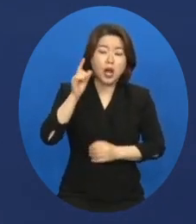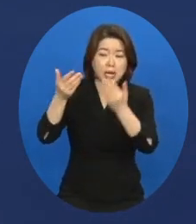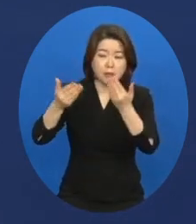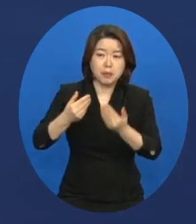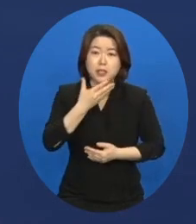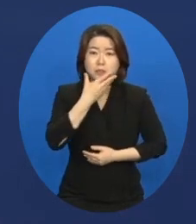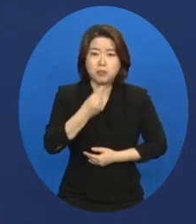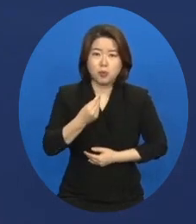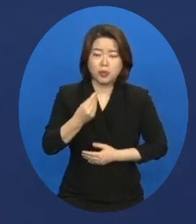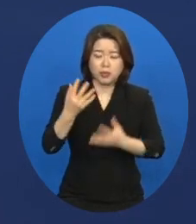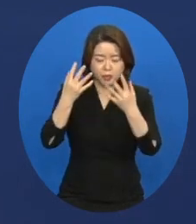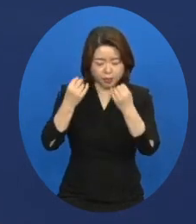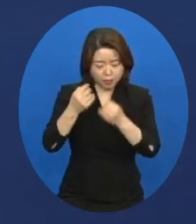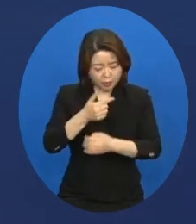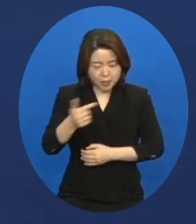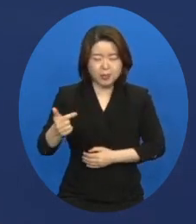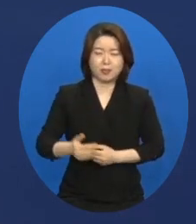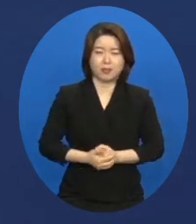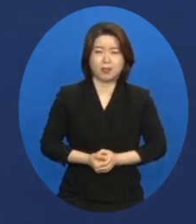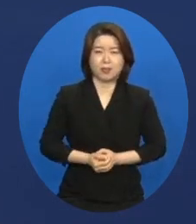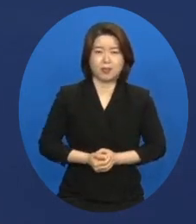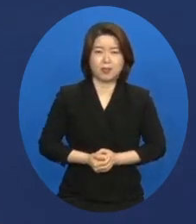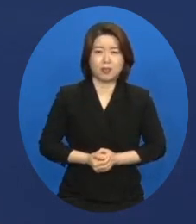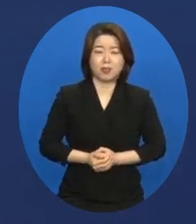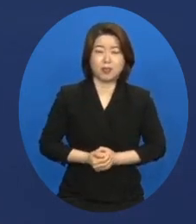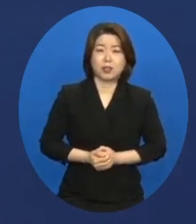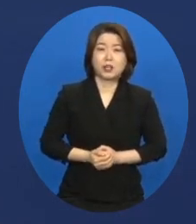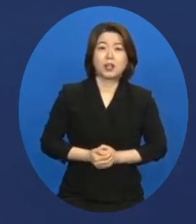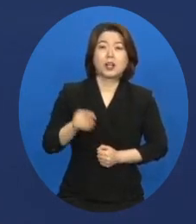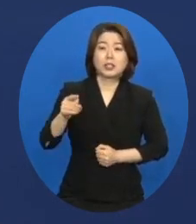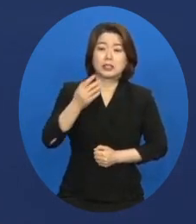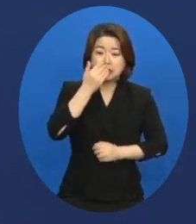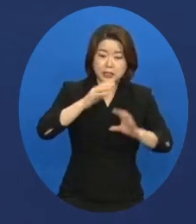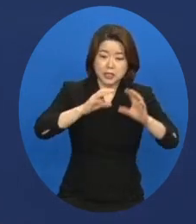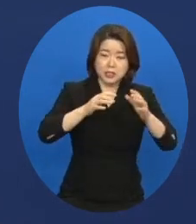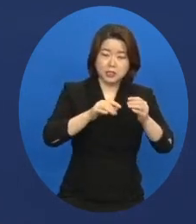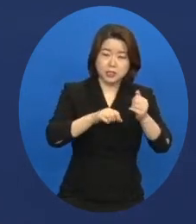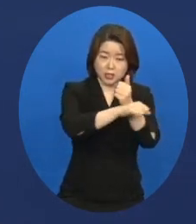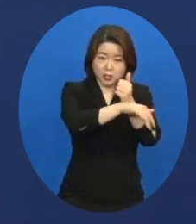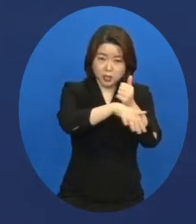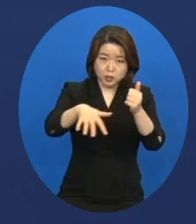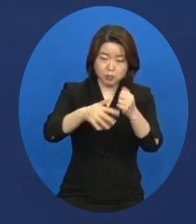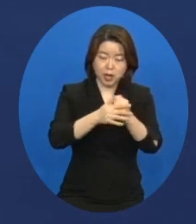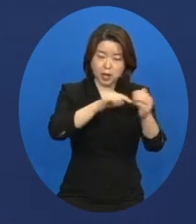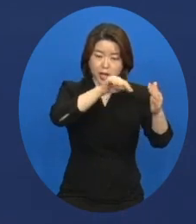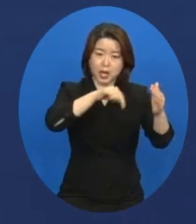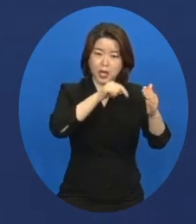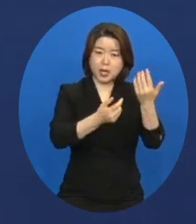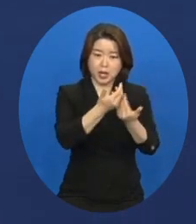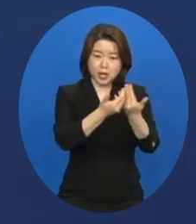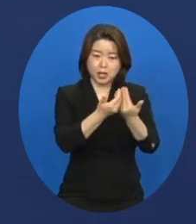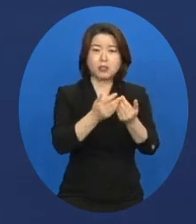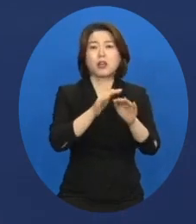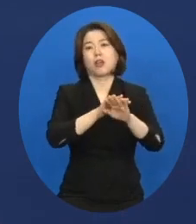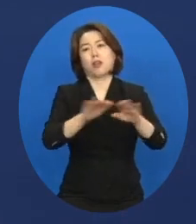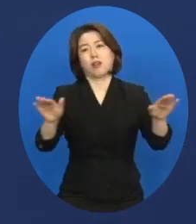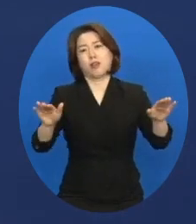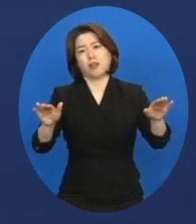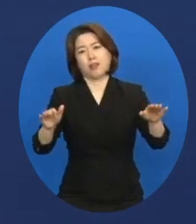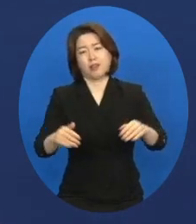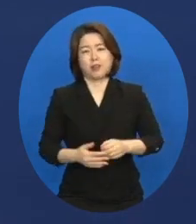복이 얼마나 큽니까? 그리고 그 이스라엘 지파의 내부적인 갈등이 해결되지